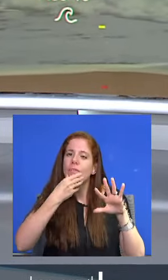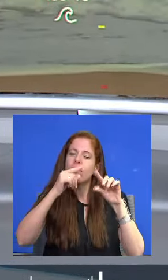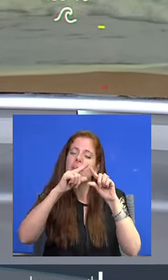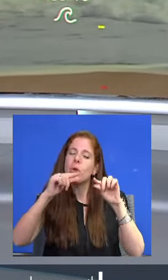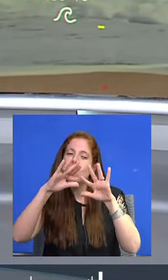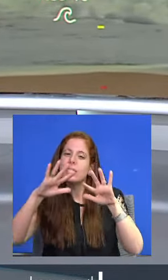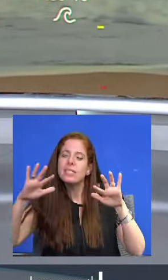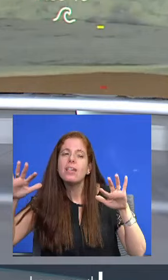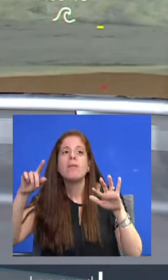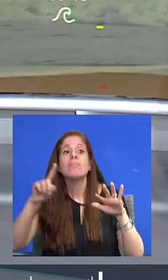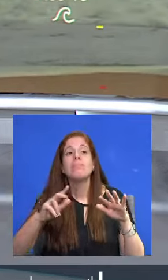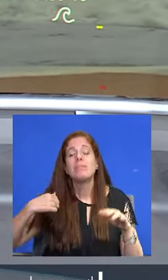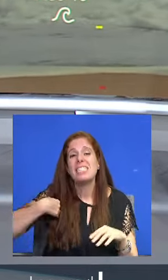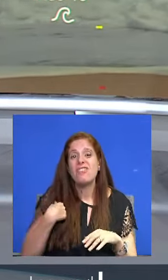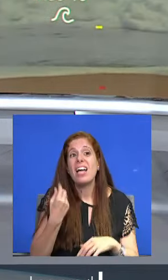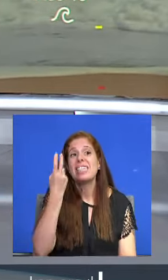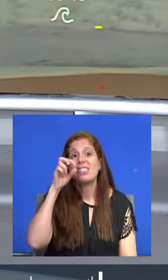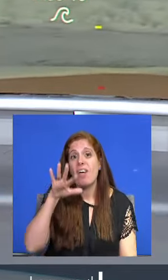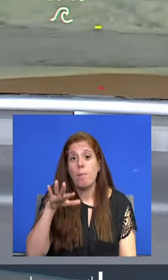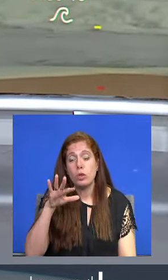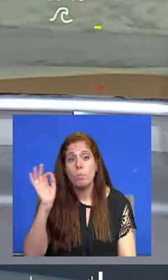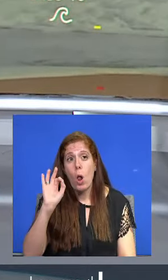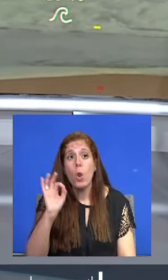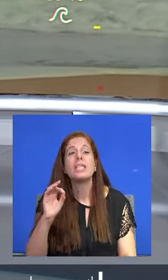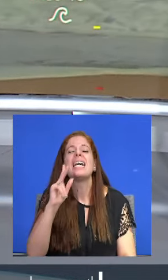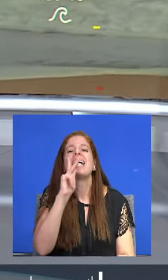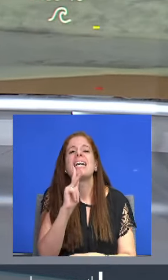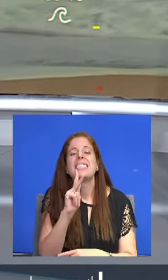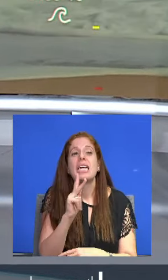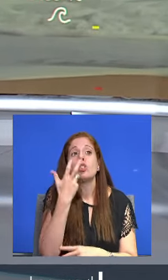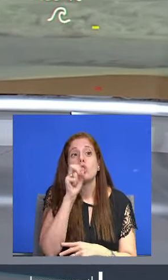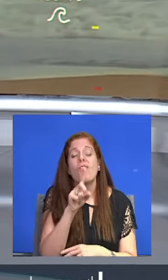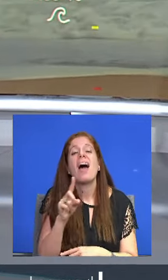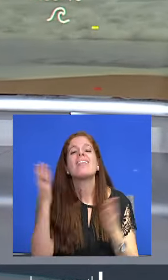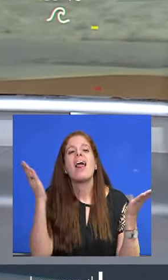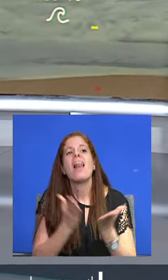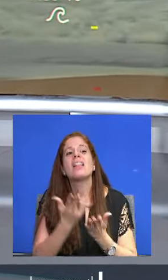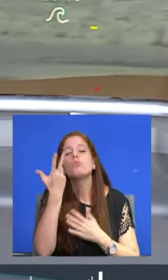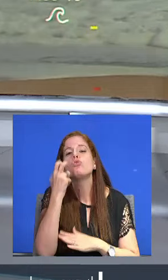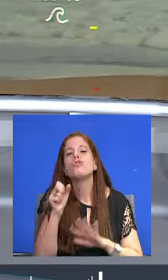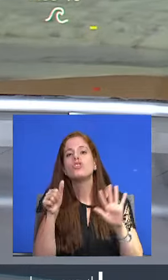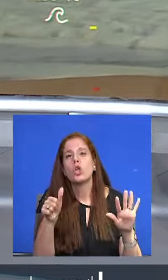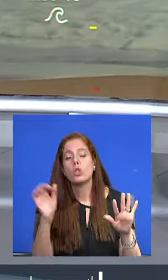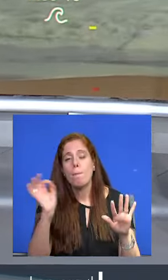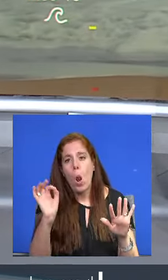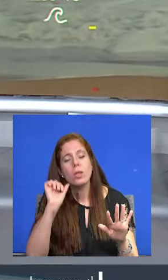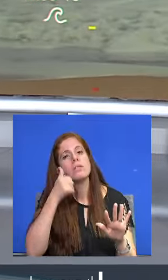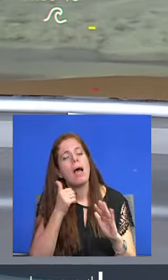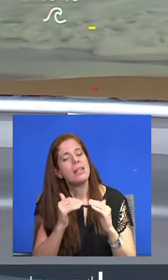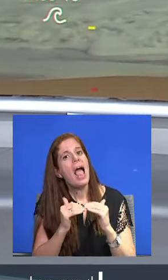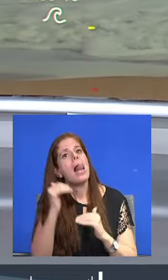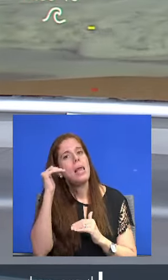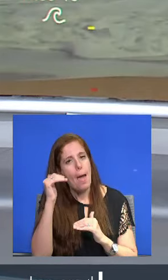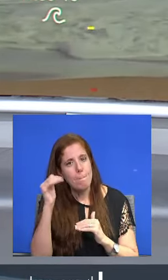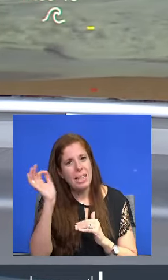בצפת מחר 25 מעלות, קצרין 31, אילת מחר עם 36 מעלות. אז מחר תורגש עלייה